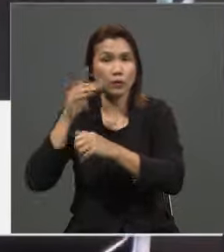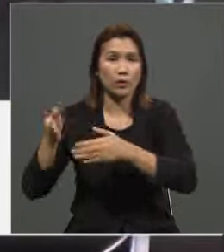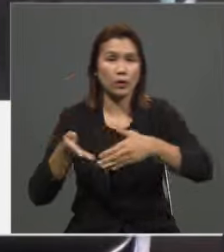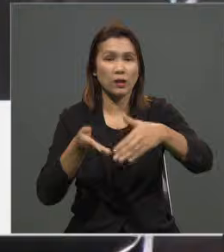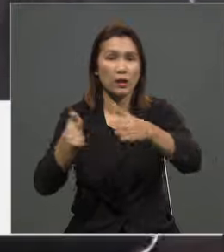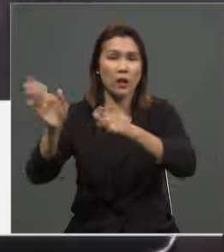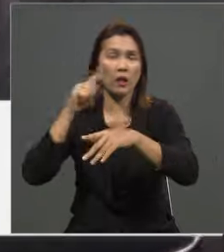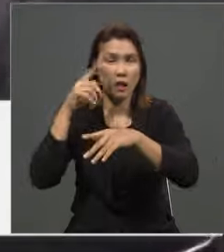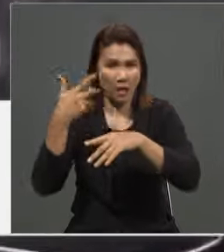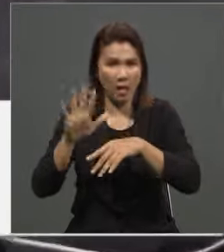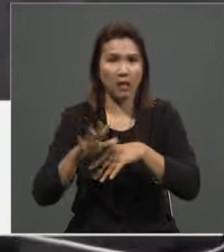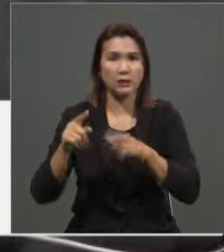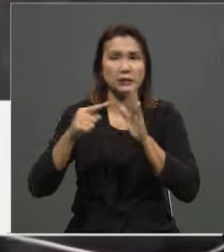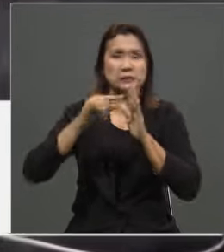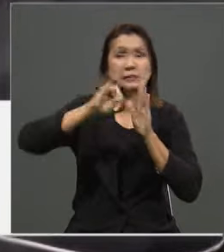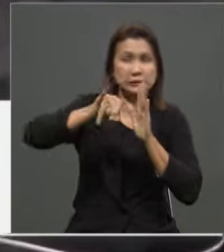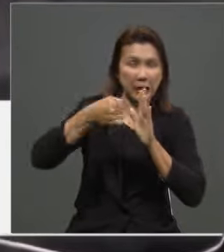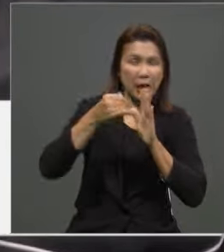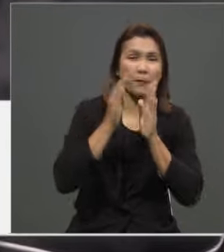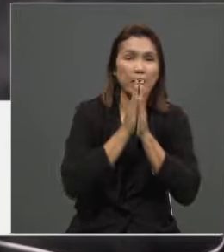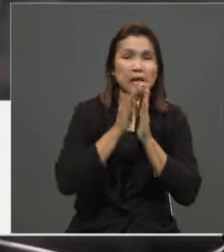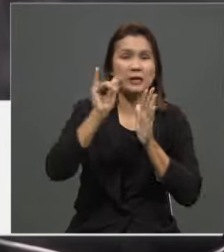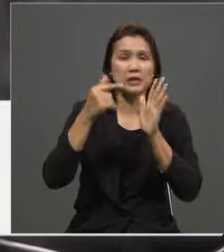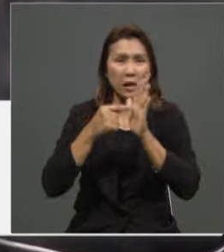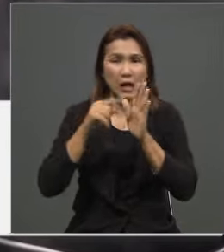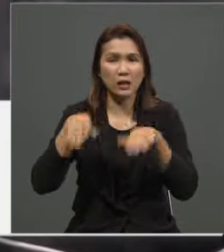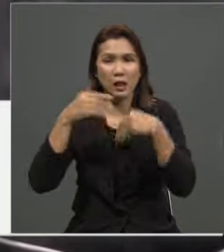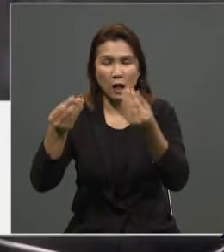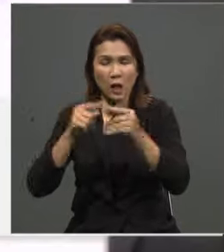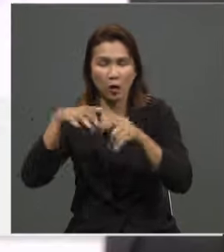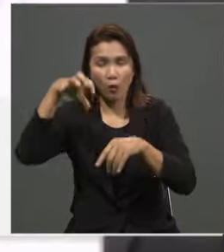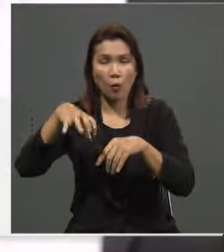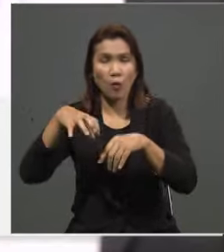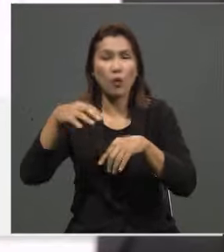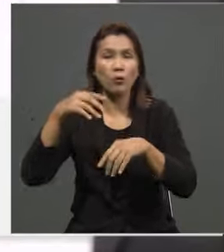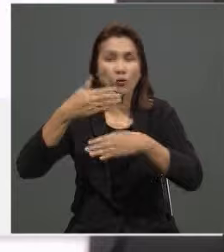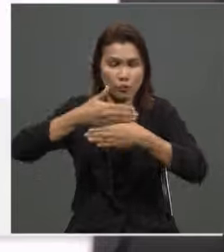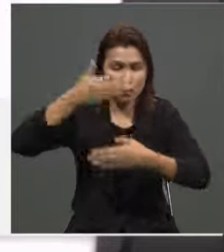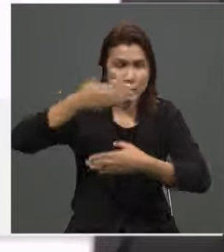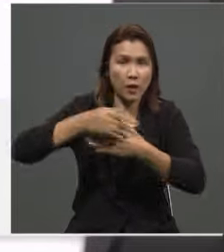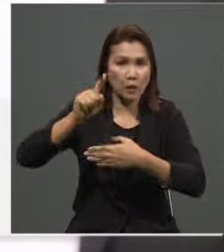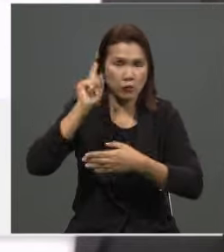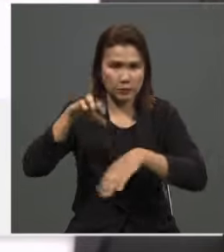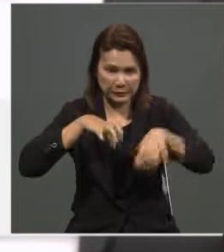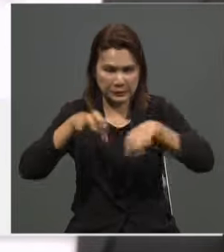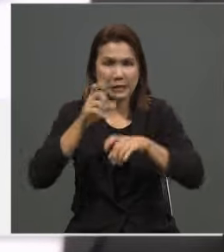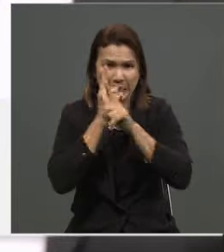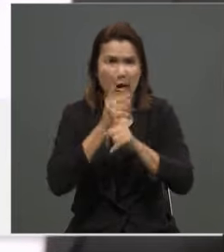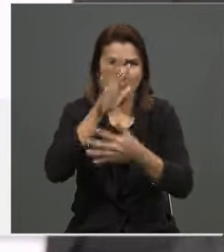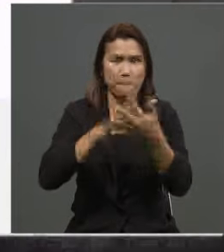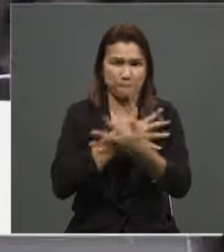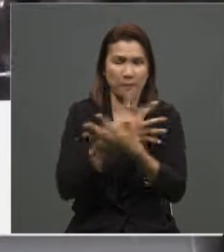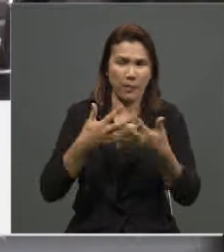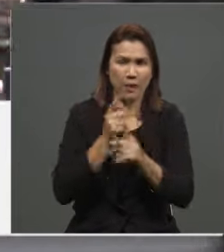ท่าจีนและแม่น้ำเจ้าพระยานอกจากนี้สั่งการให้กรมชลประทานค่ะบริหารจัดการน้ำให้เป็นไปตามแผนที่วางเอา